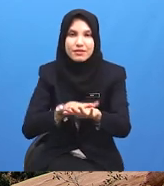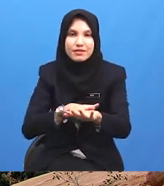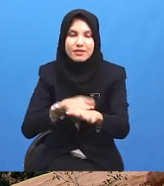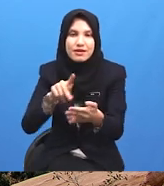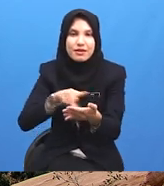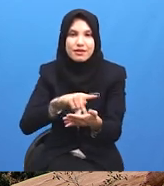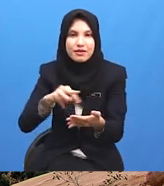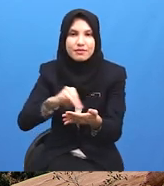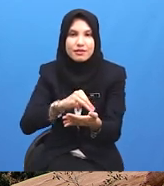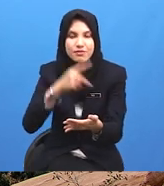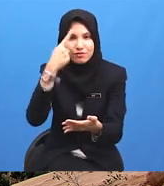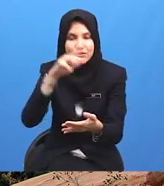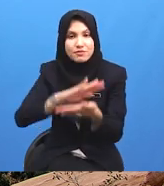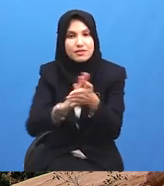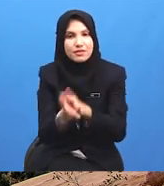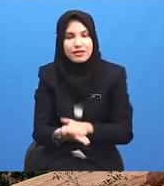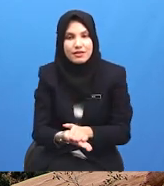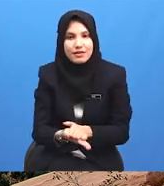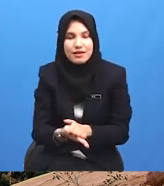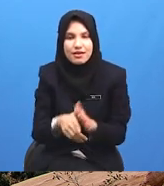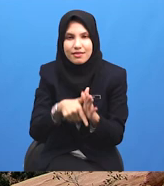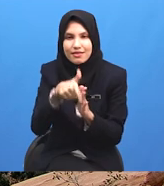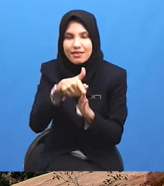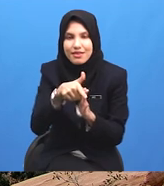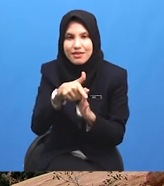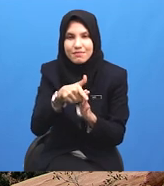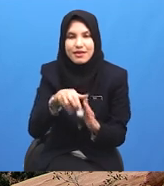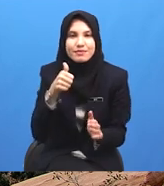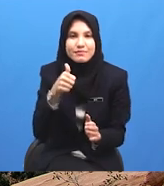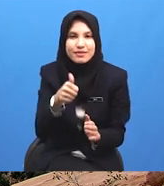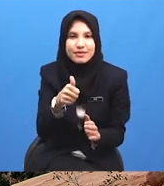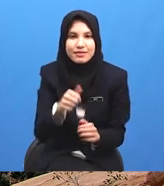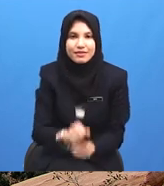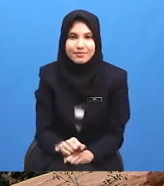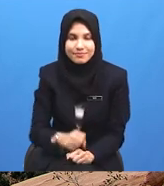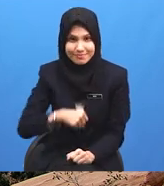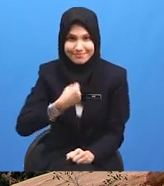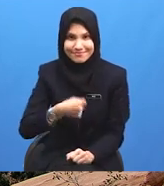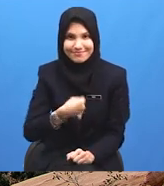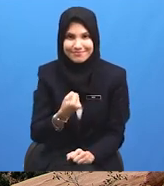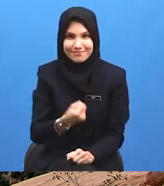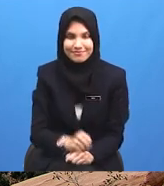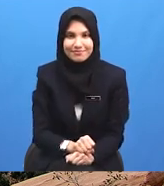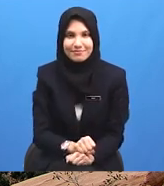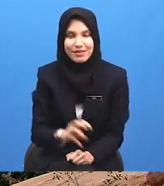untuk menjadikan ia lebih menarik. Seronok tak murid-murid dengan aktiviti